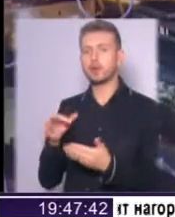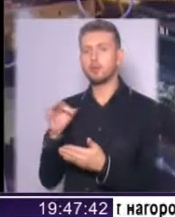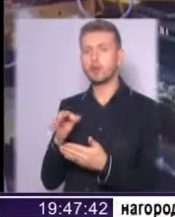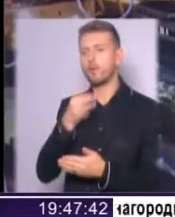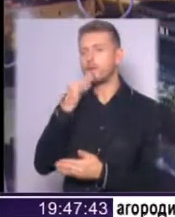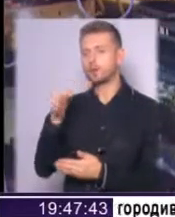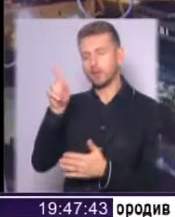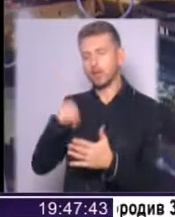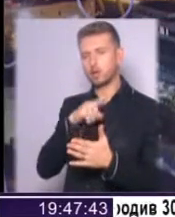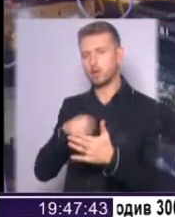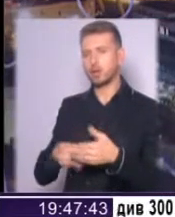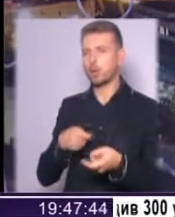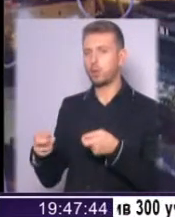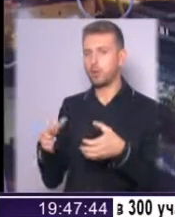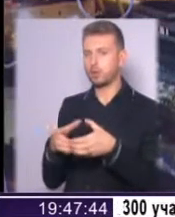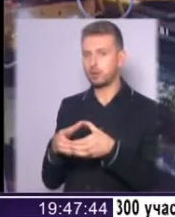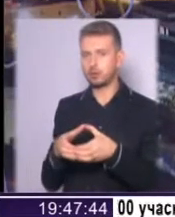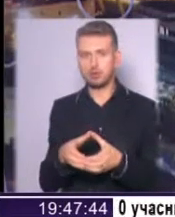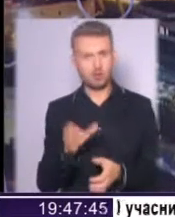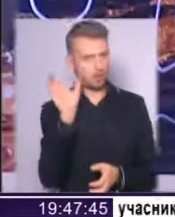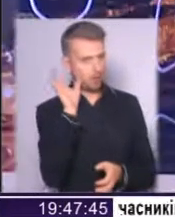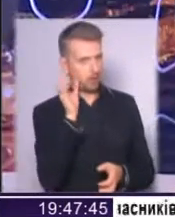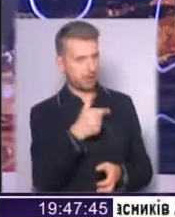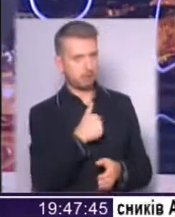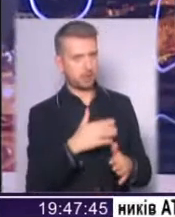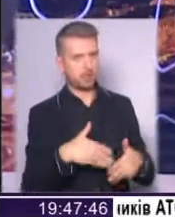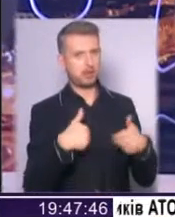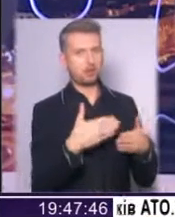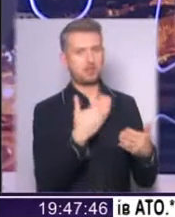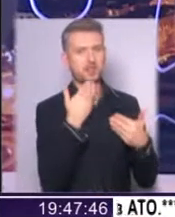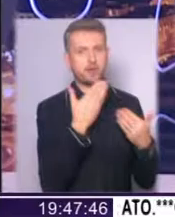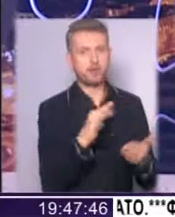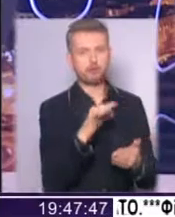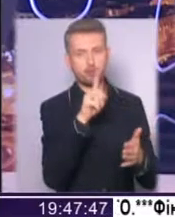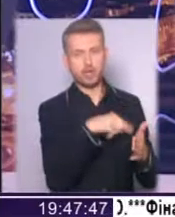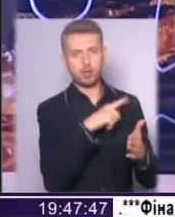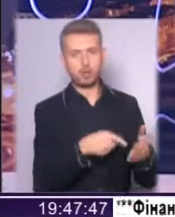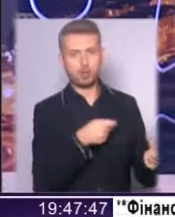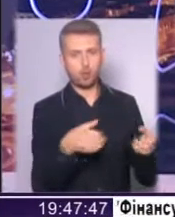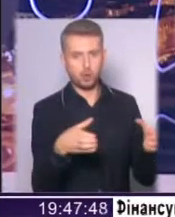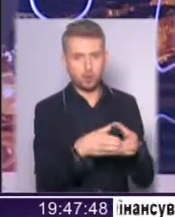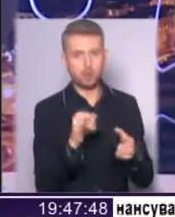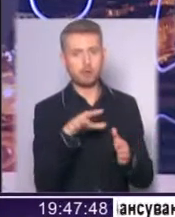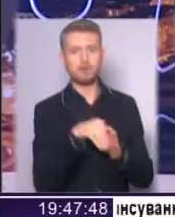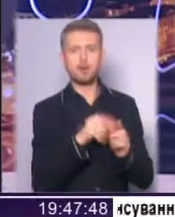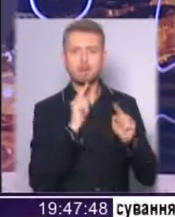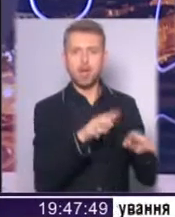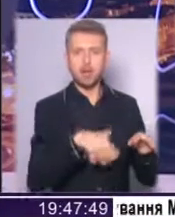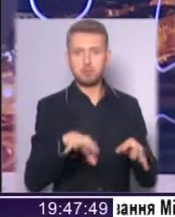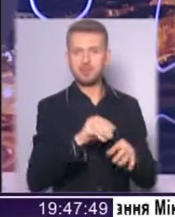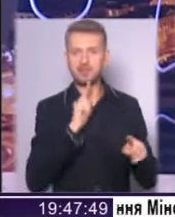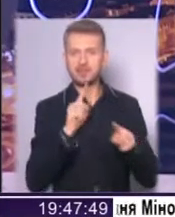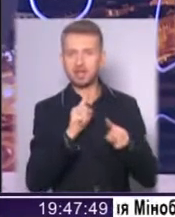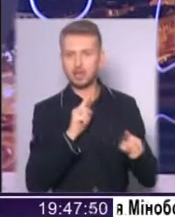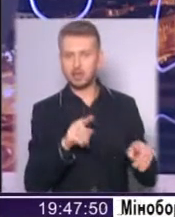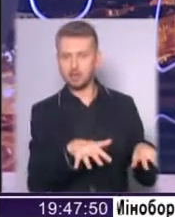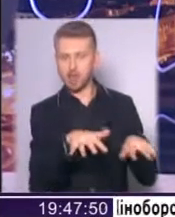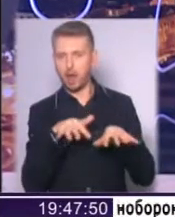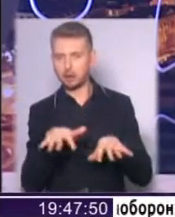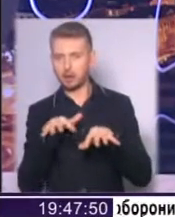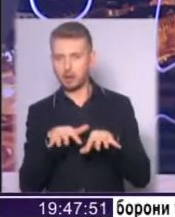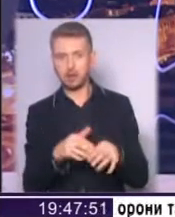опозиційним блоком. Ви розумієте, про що я? Про рішення Київської облради. Що саме? Ну, де «Свобода» і